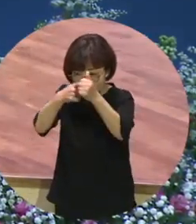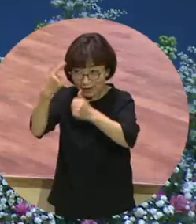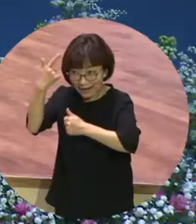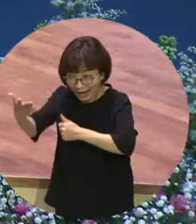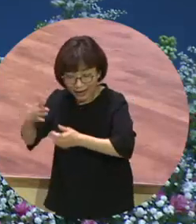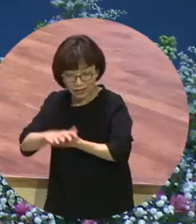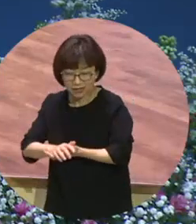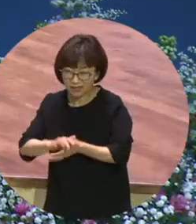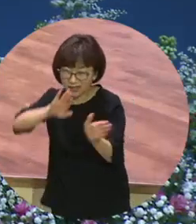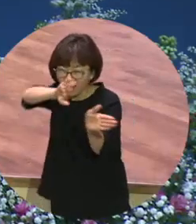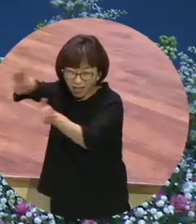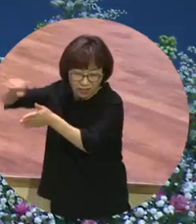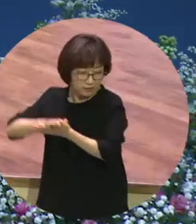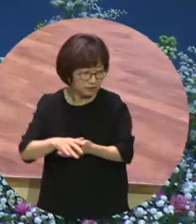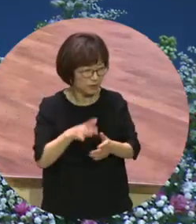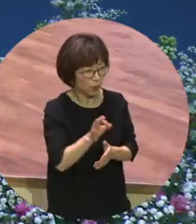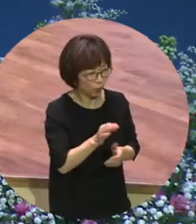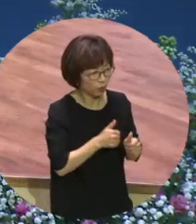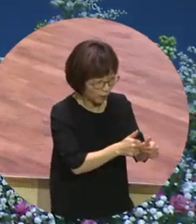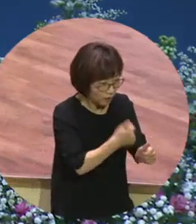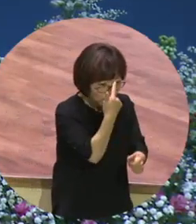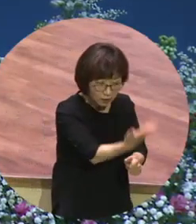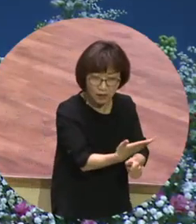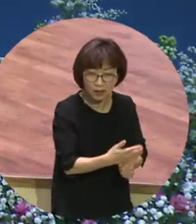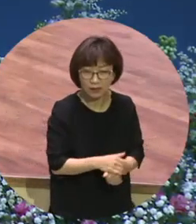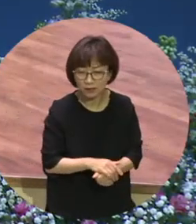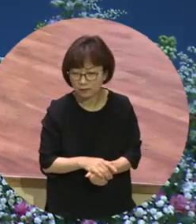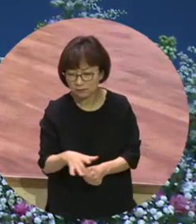것, 물질적인 것, 그것이 우선이냐.